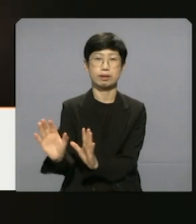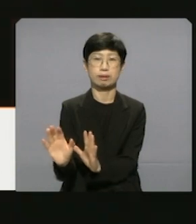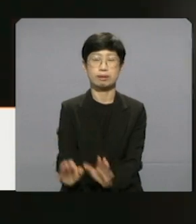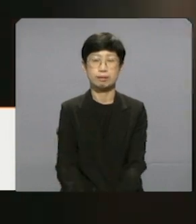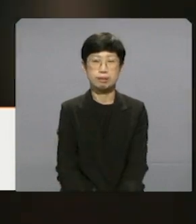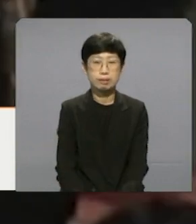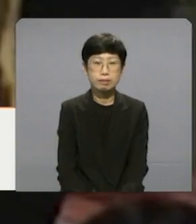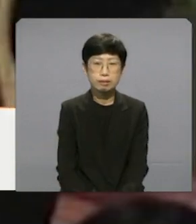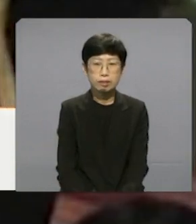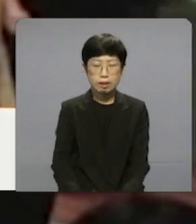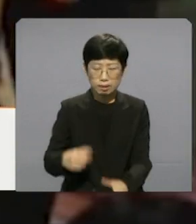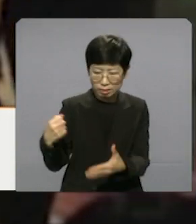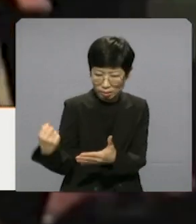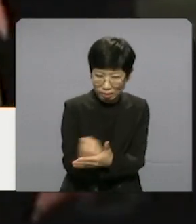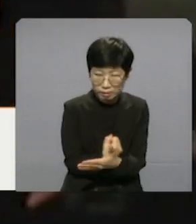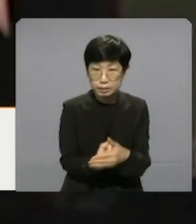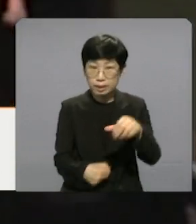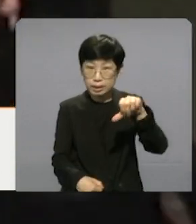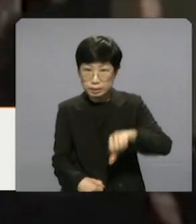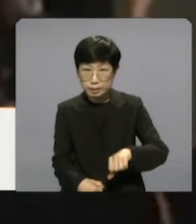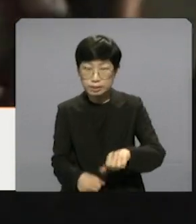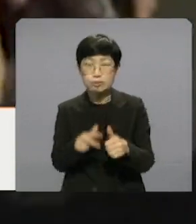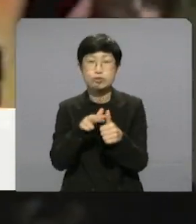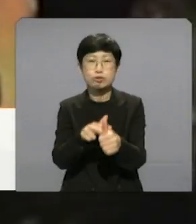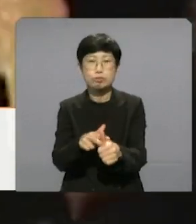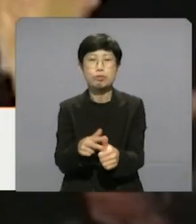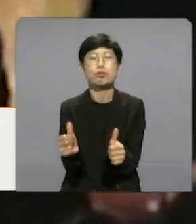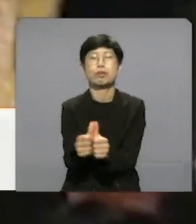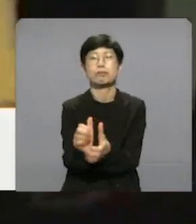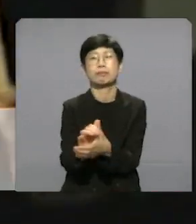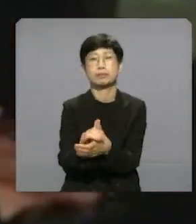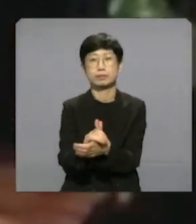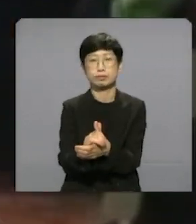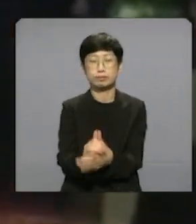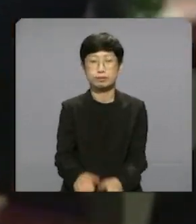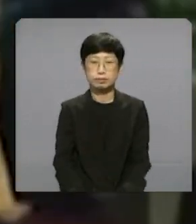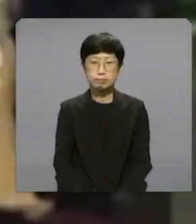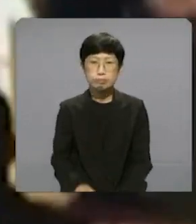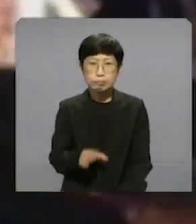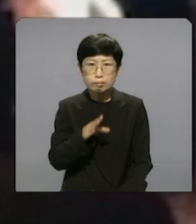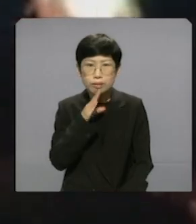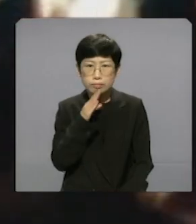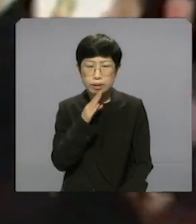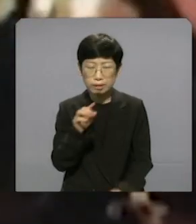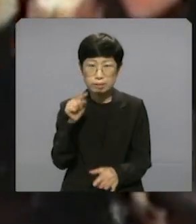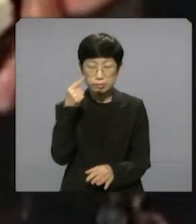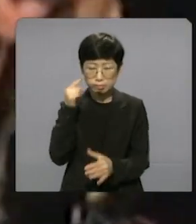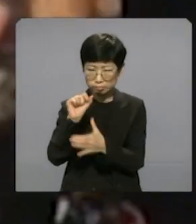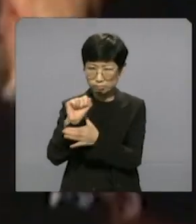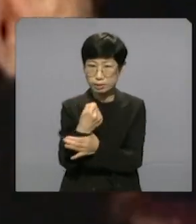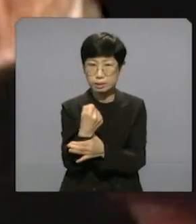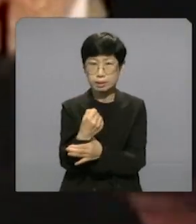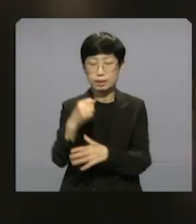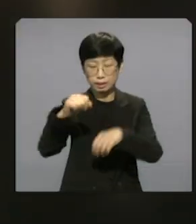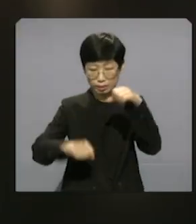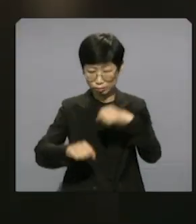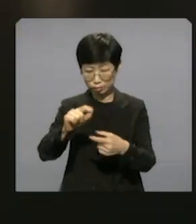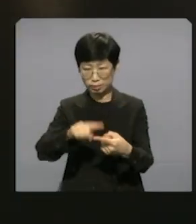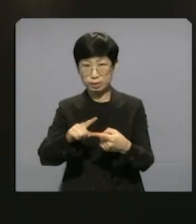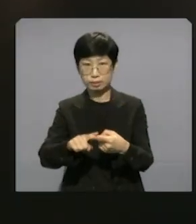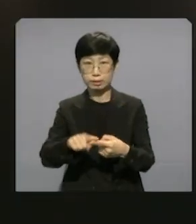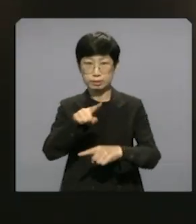아쉽게 우승하지 못한 후보의 남자친구였는데요 그야말로 진상이 따로 없는 남성의 행동에